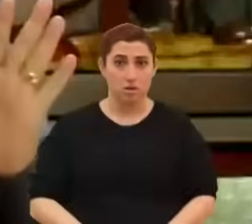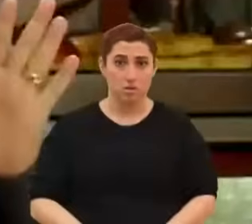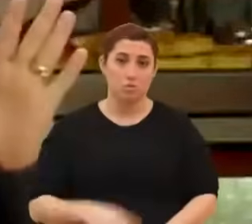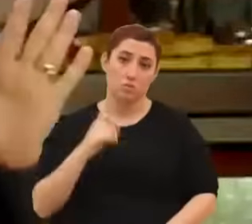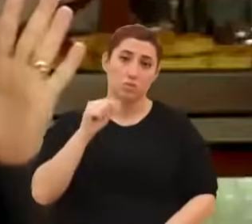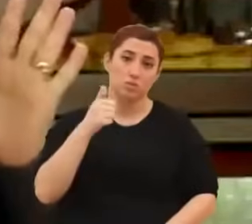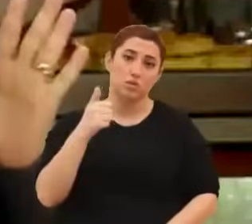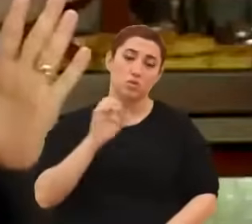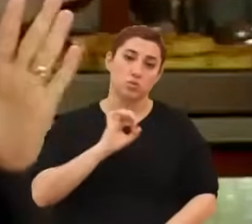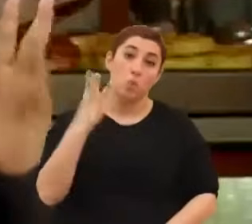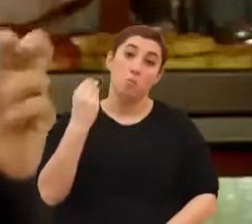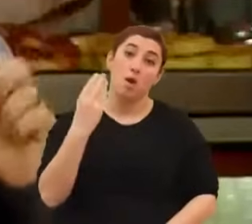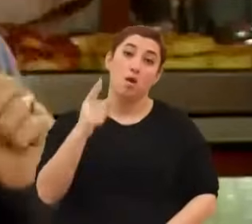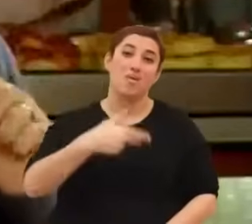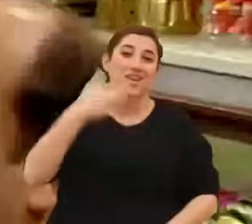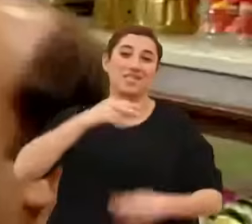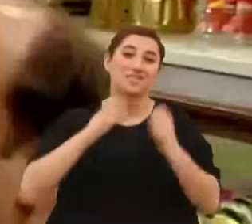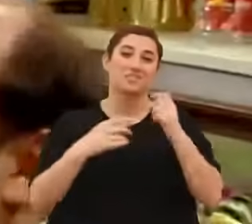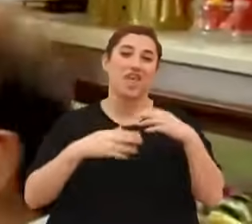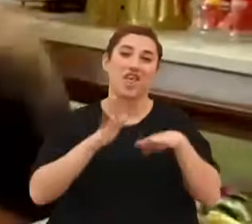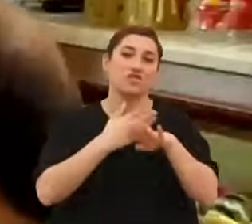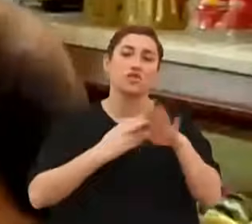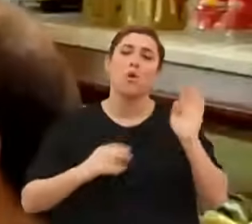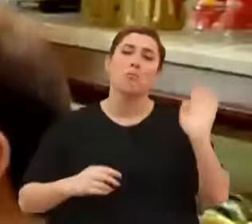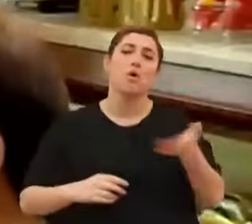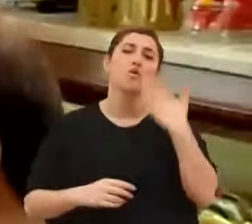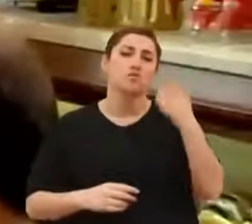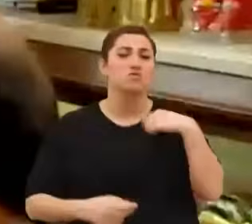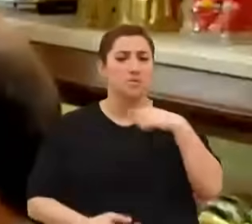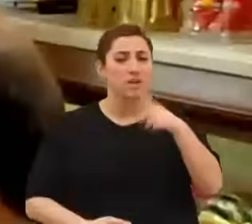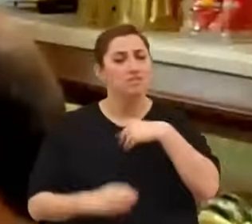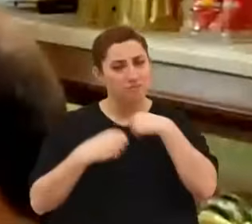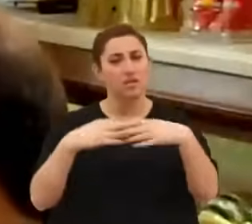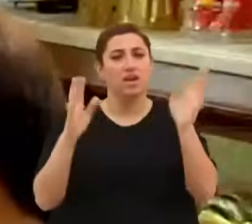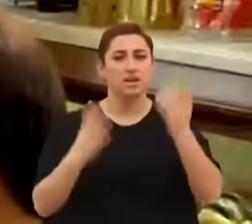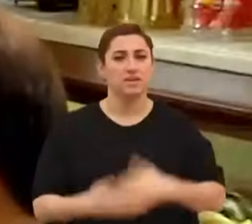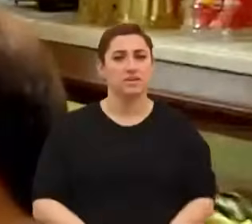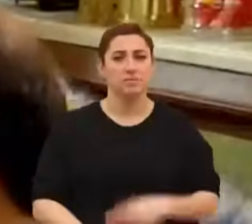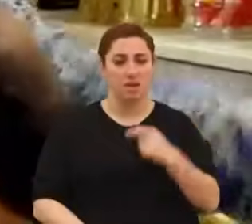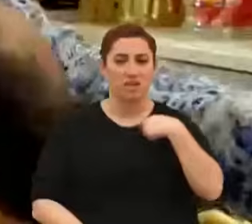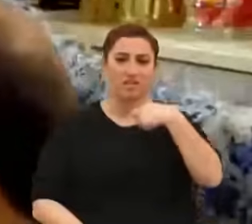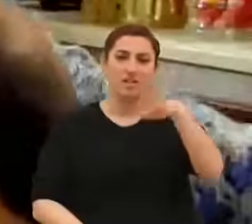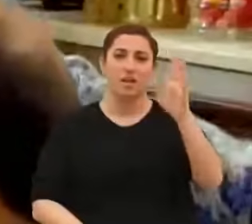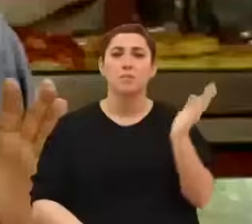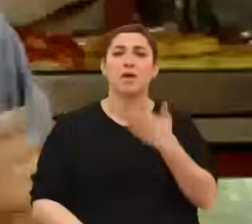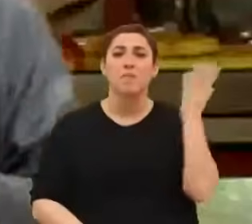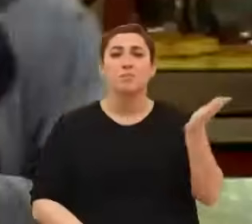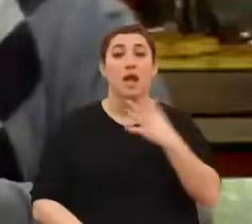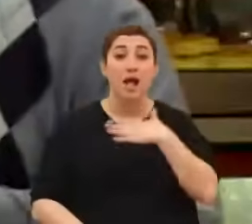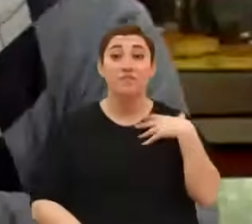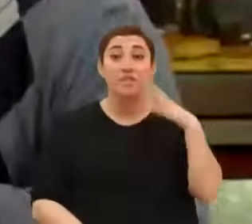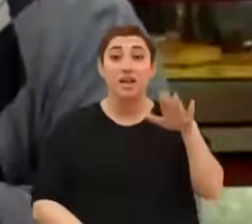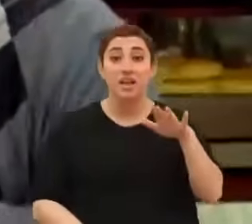Ama acayiptir, pahalıdır ha benim resimlerim. Aba boş ver bre, sana feda olsun benim paralarım. Aman boş ver.